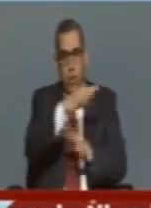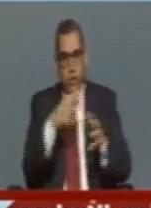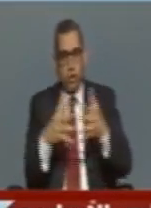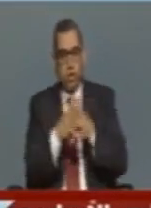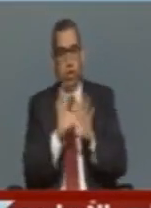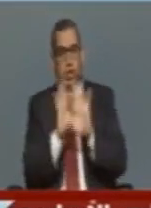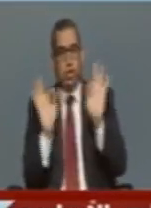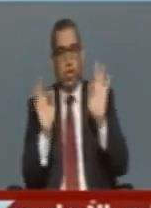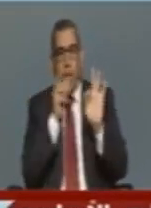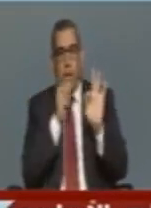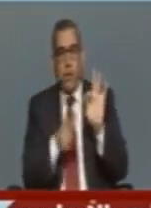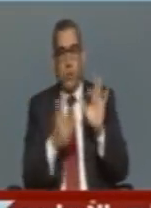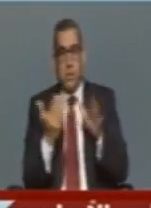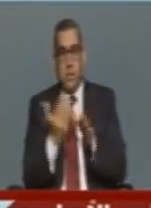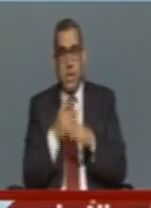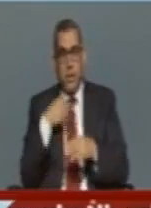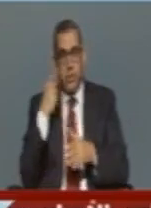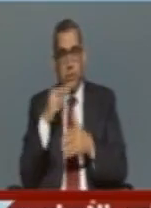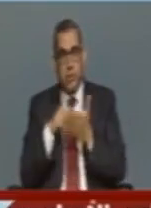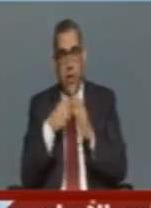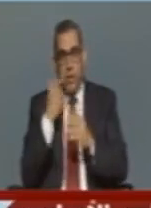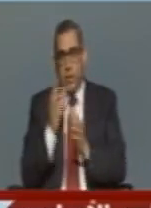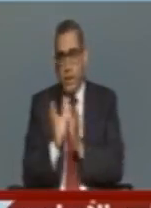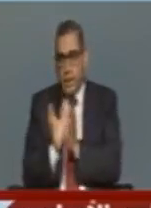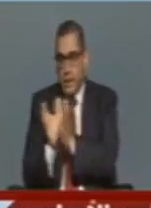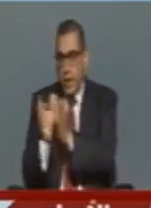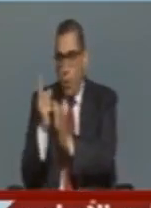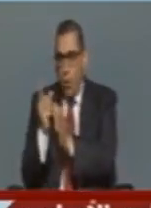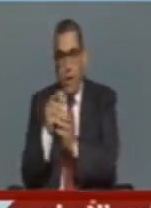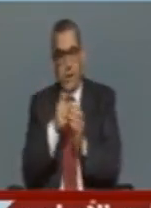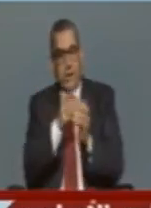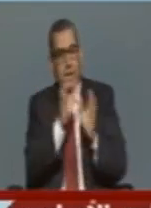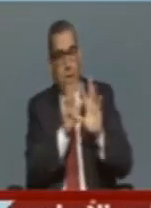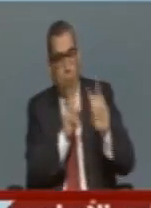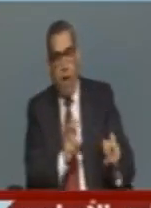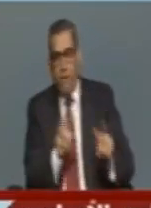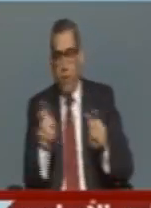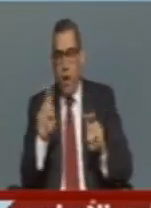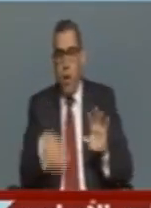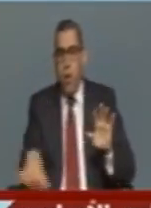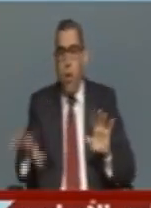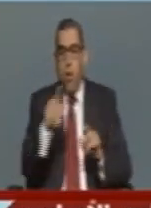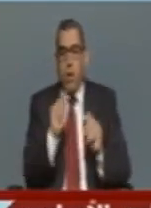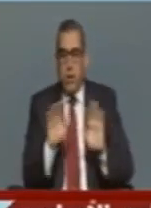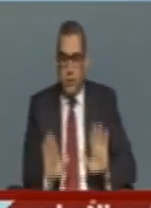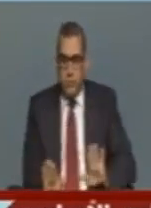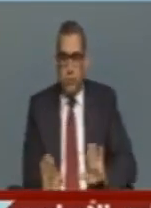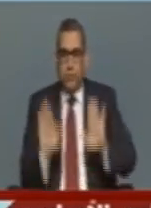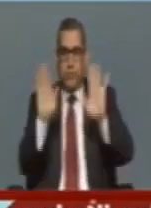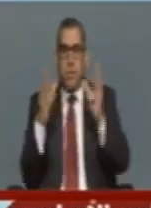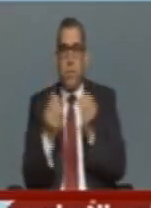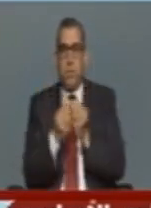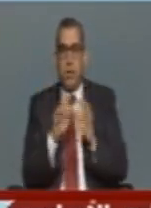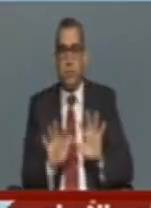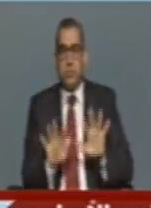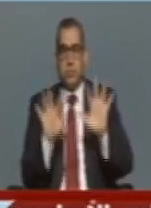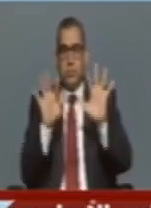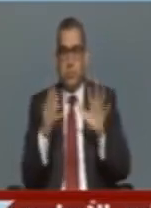ينفعش هنطور جزء ونسيب جزء. فالحقيقة واحد من الحاجات ان احنا على طول، دي كانت فلسفة الاصلاح،